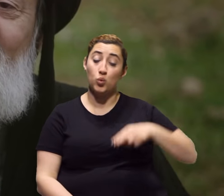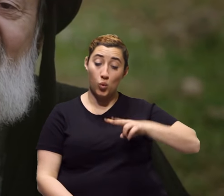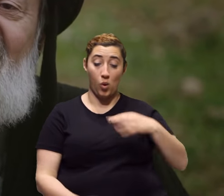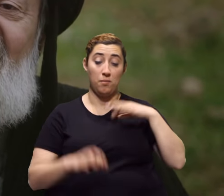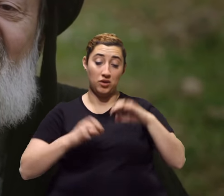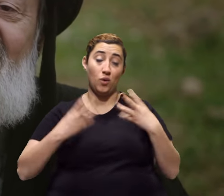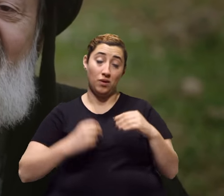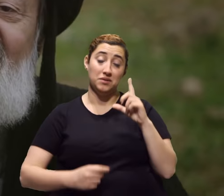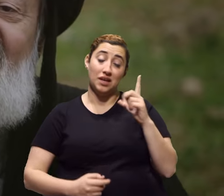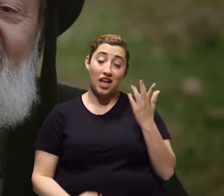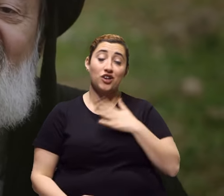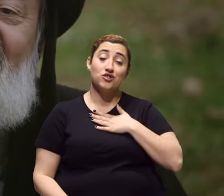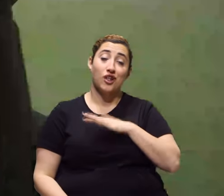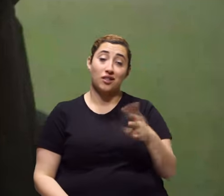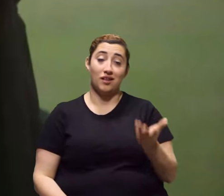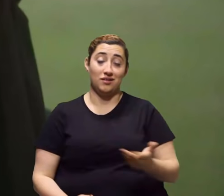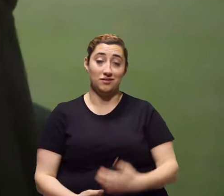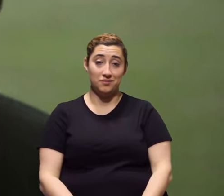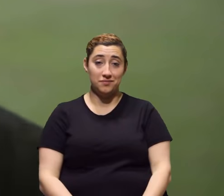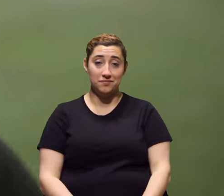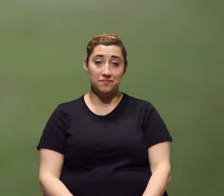Yolcu yolunda gerek canlar.